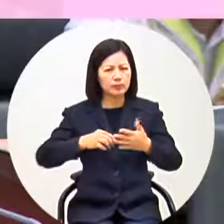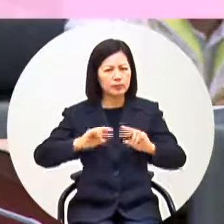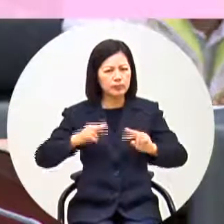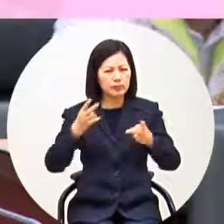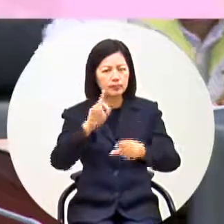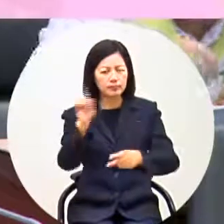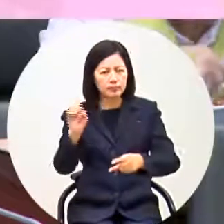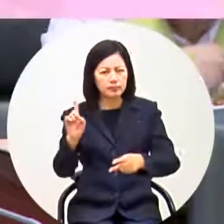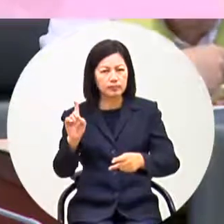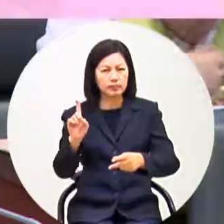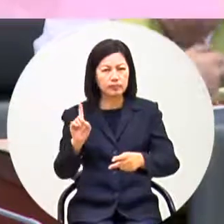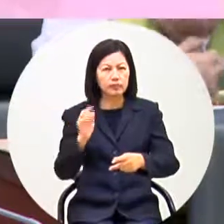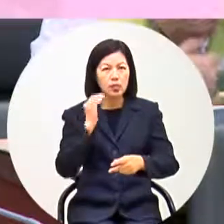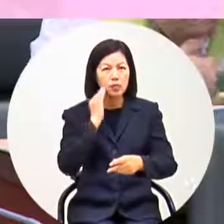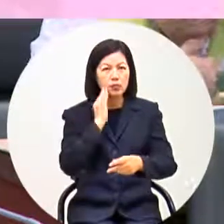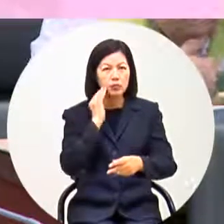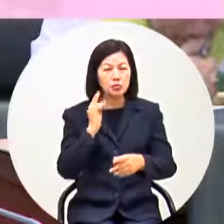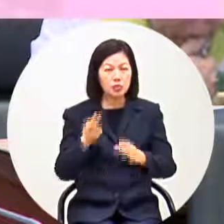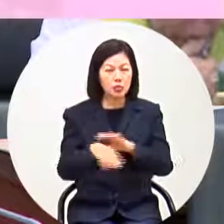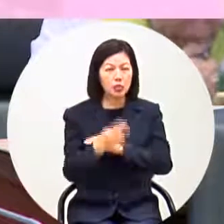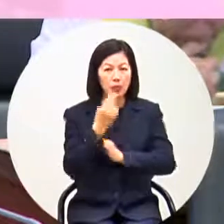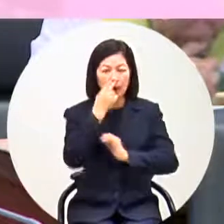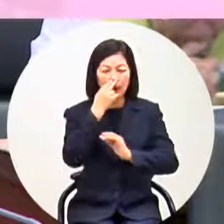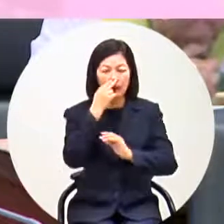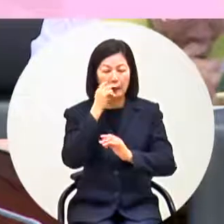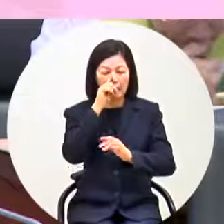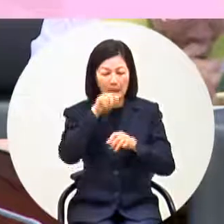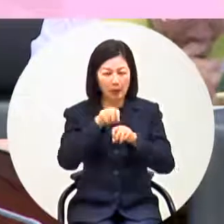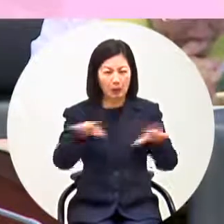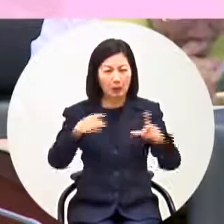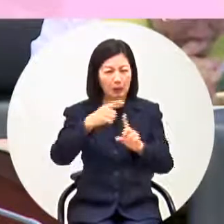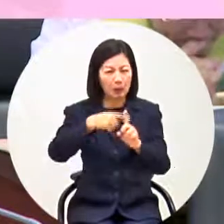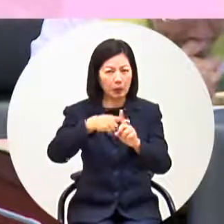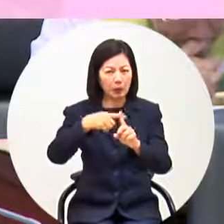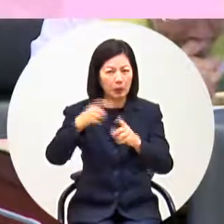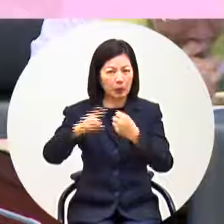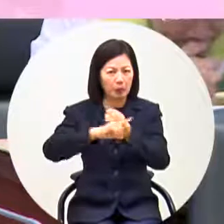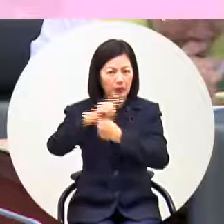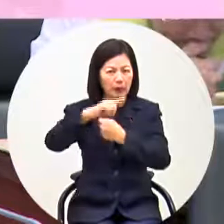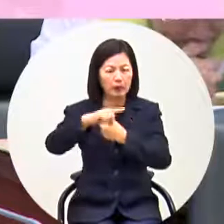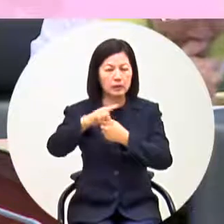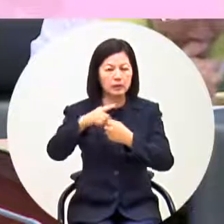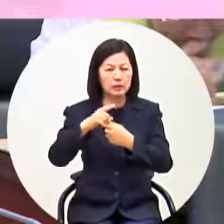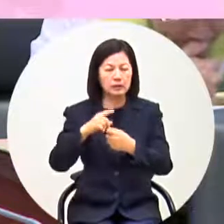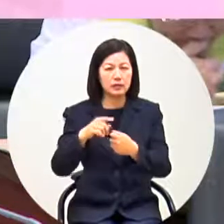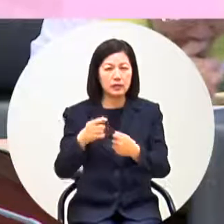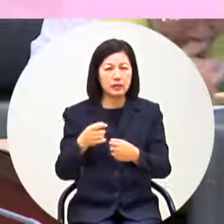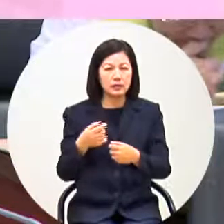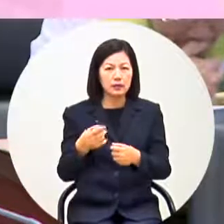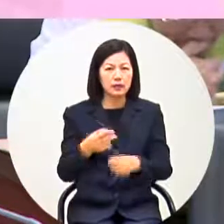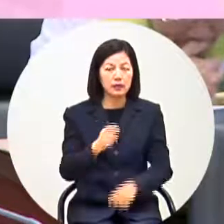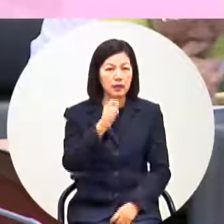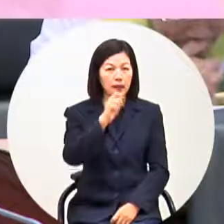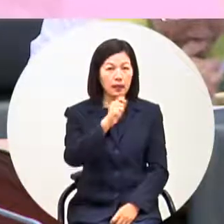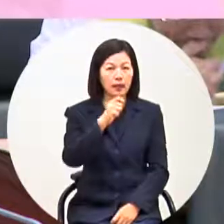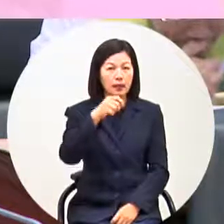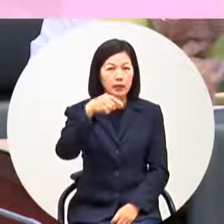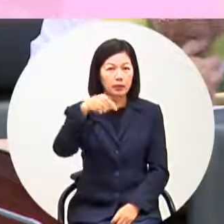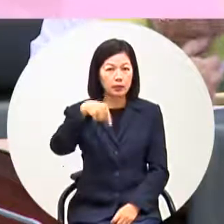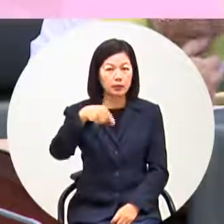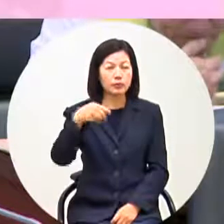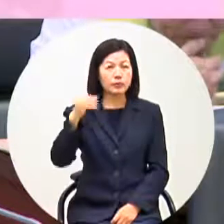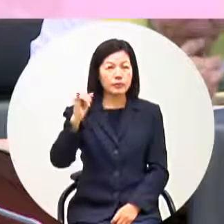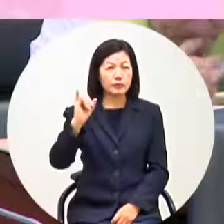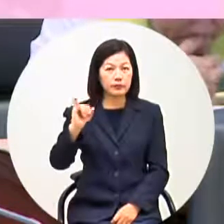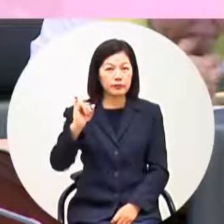达到一级的严重恶化，也就是说 AQI 哦大于400，那台北市政